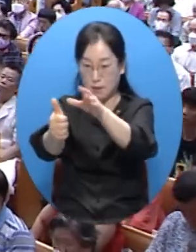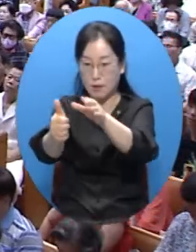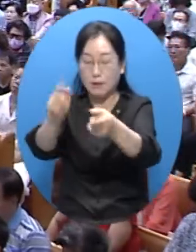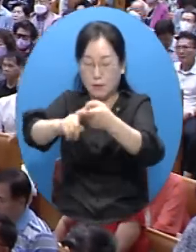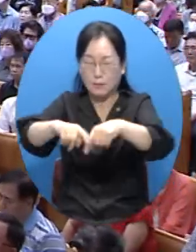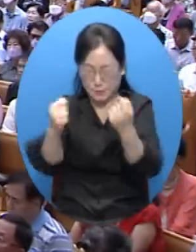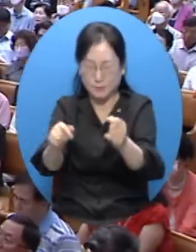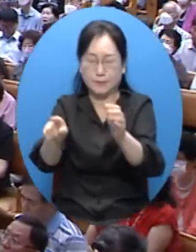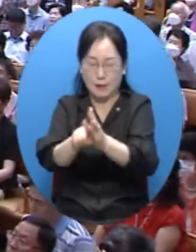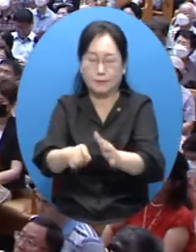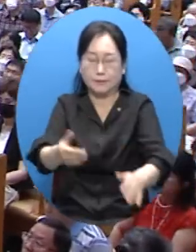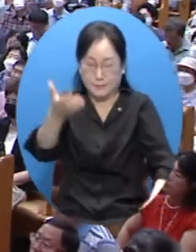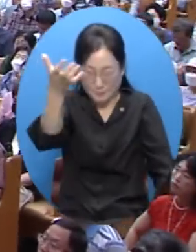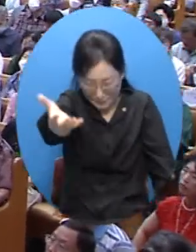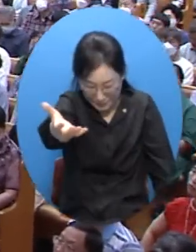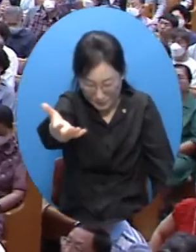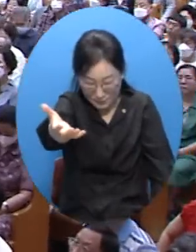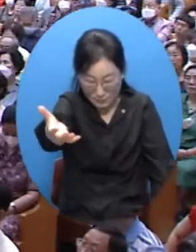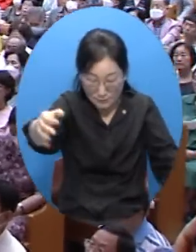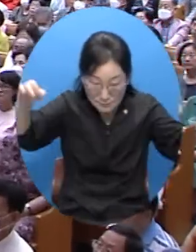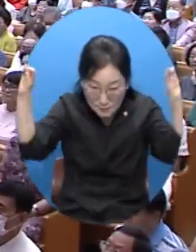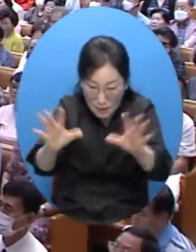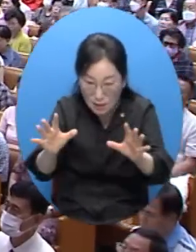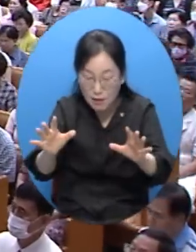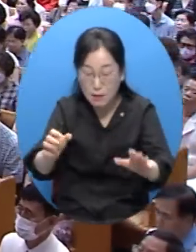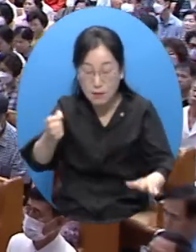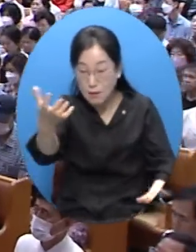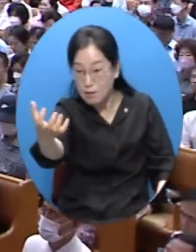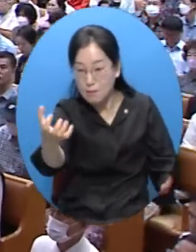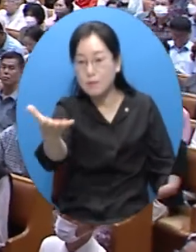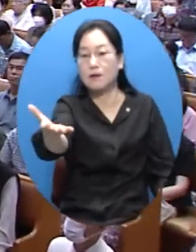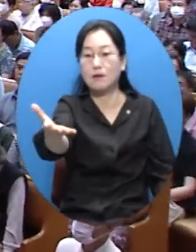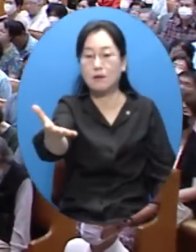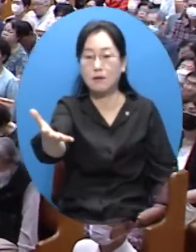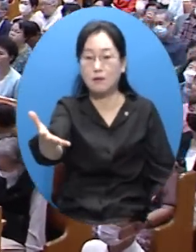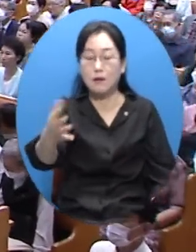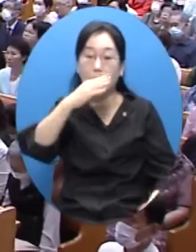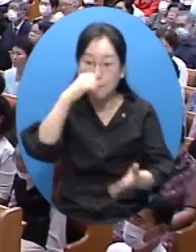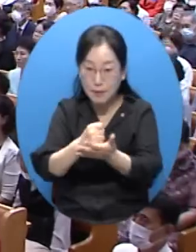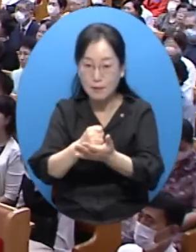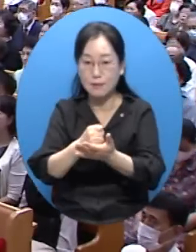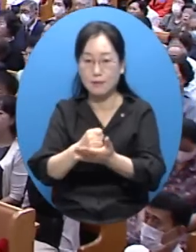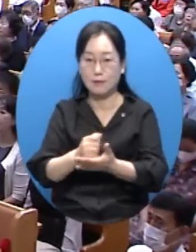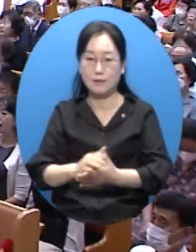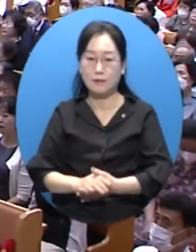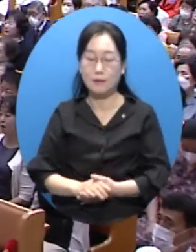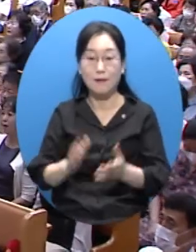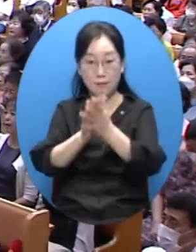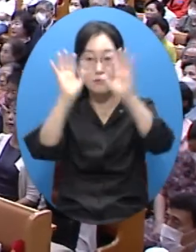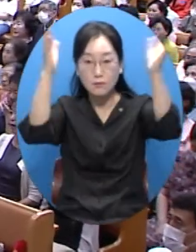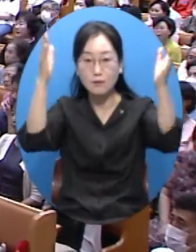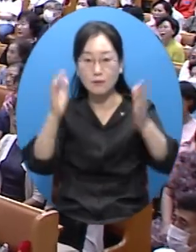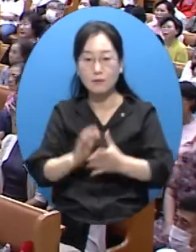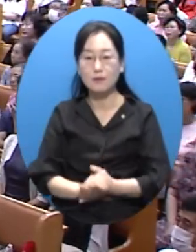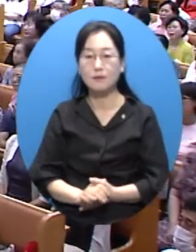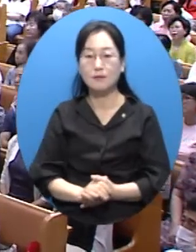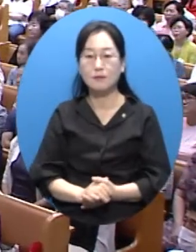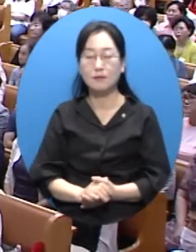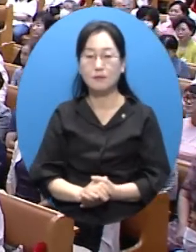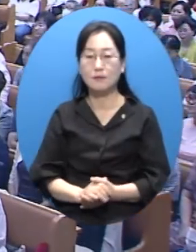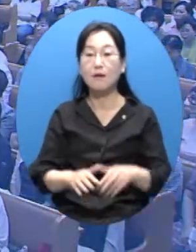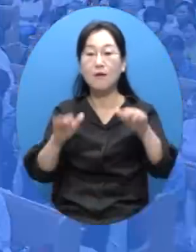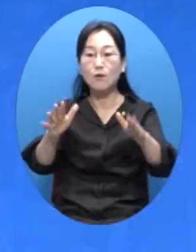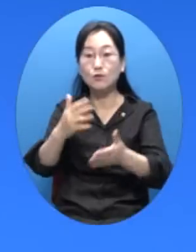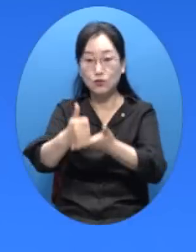손을 내밀매 그 즉시 그 마른 손이 회복되고 정상적인 손이 되었습니다. 할렐루야.